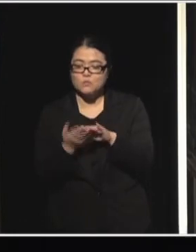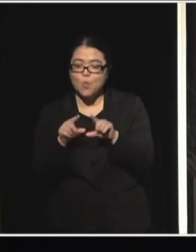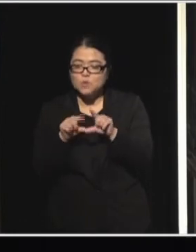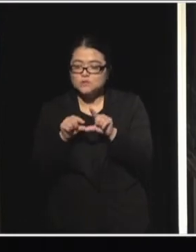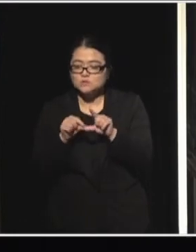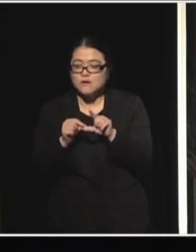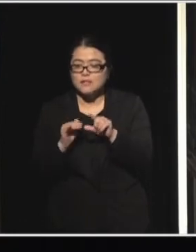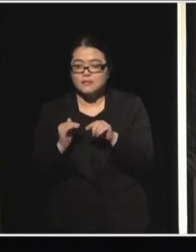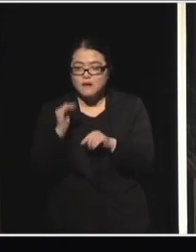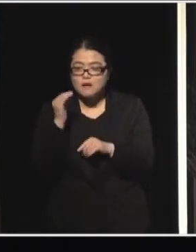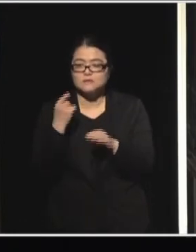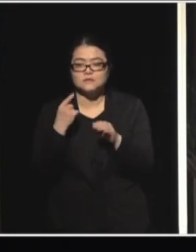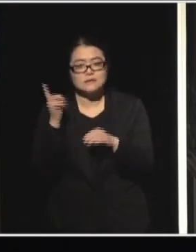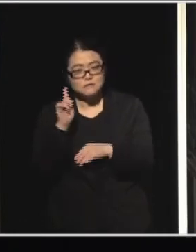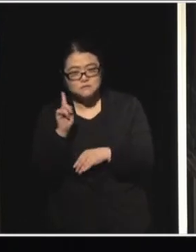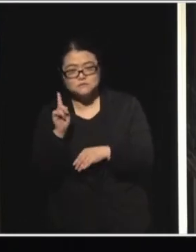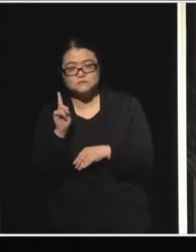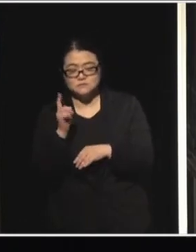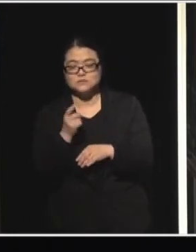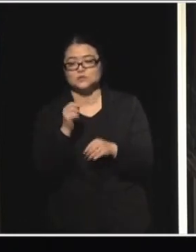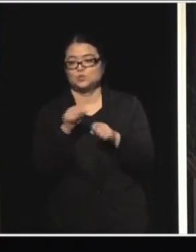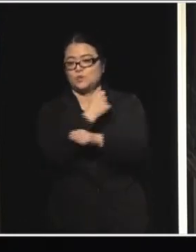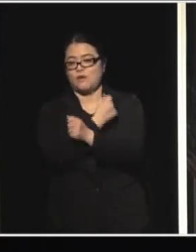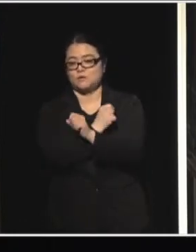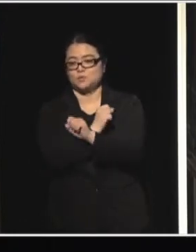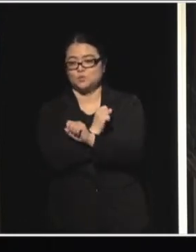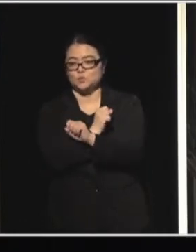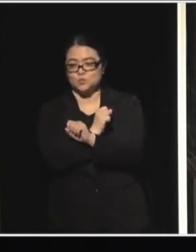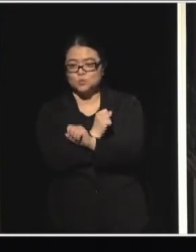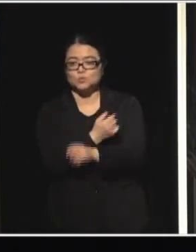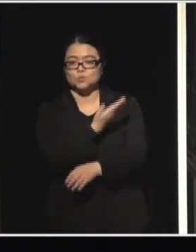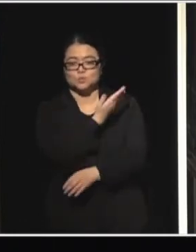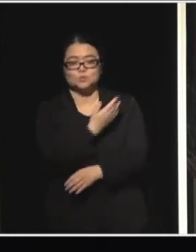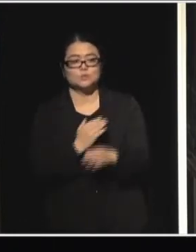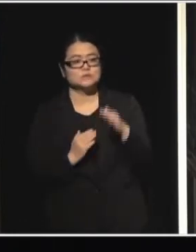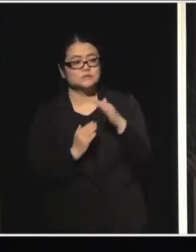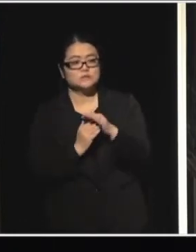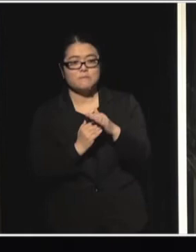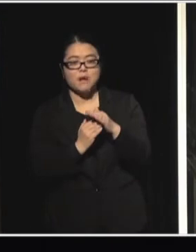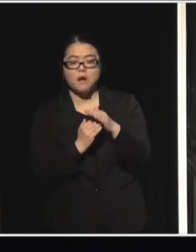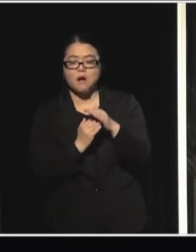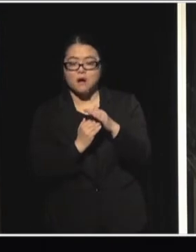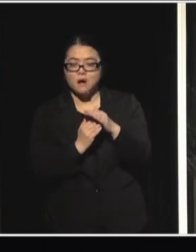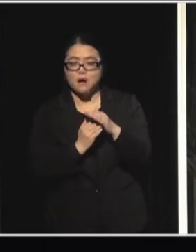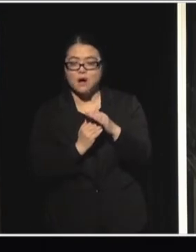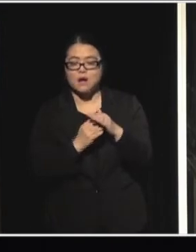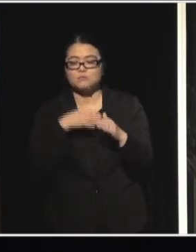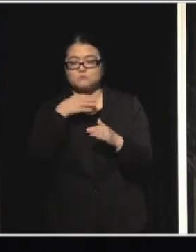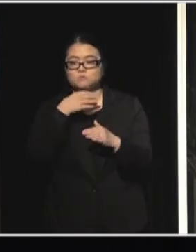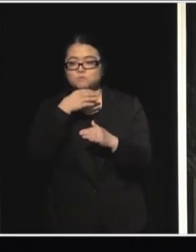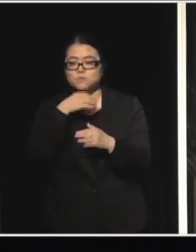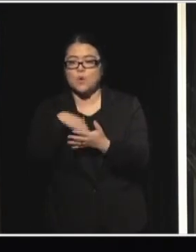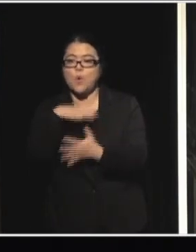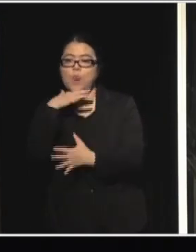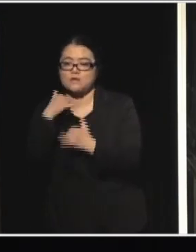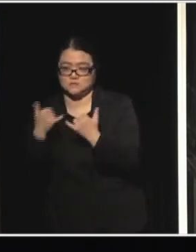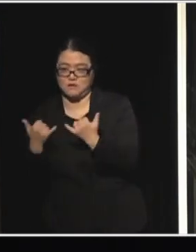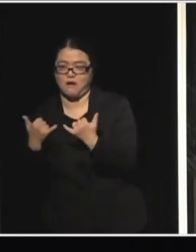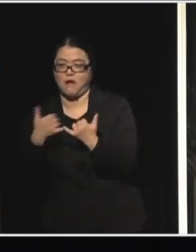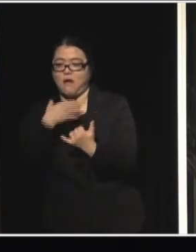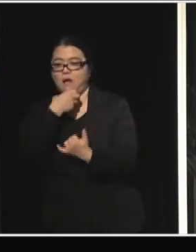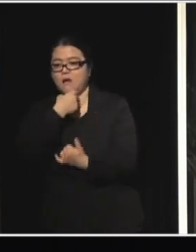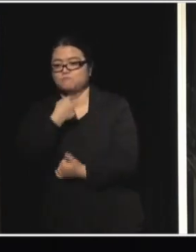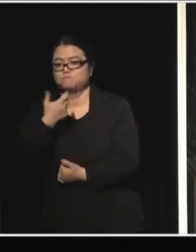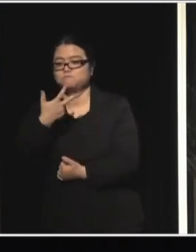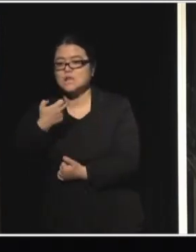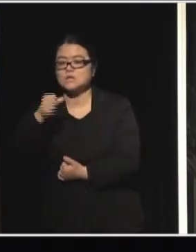がやはりあの一番高いのはへ同じ5歳以上高齢者の患者さんですねこの